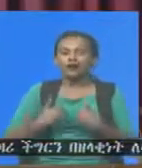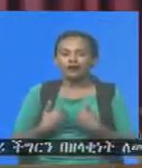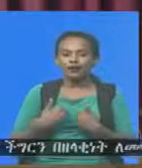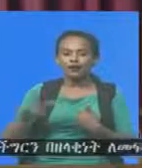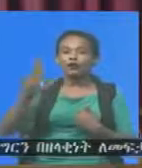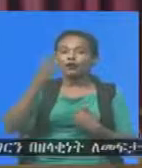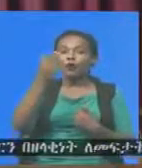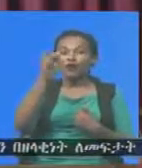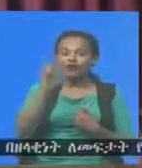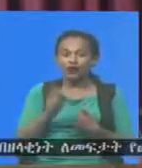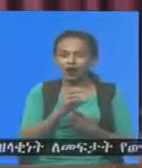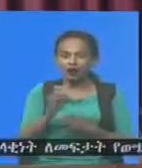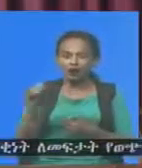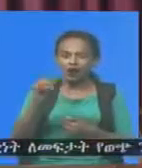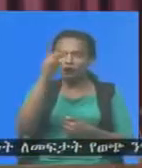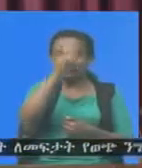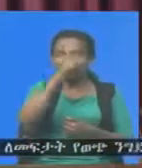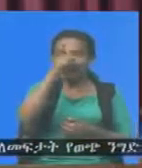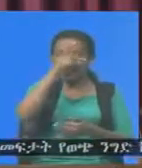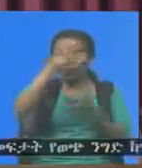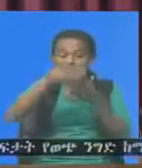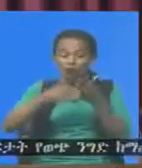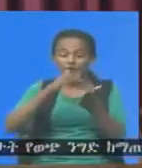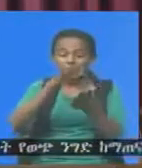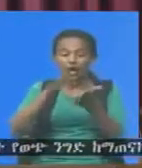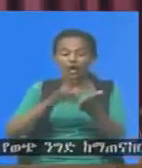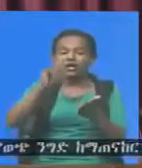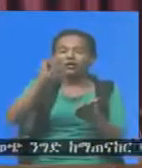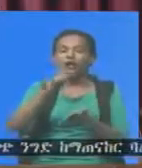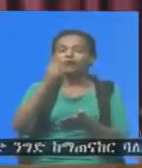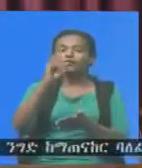በሩዋንዳና በኬንያው ፖርት መካከል ታንዛኒያ አለች